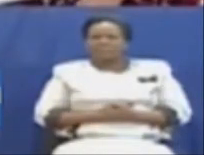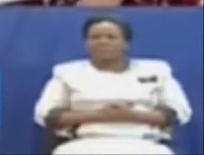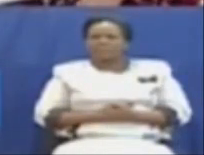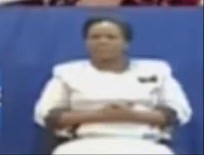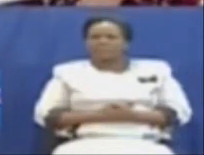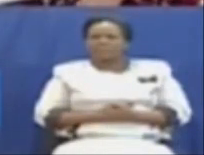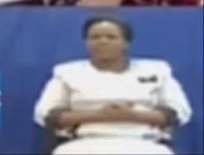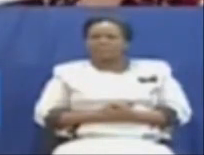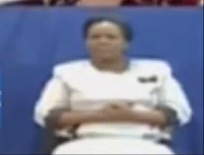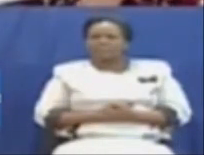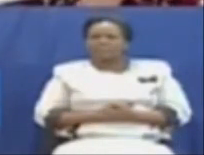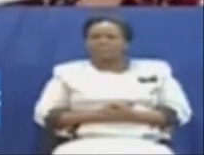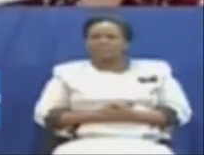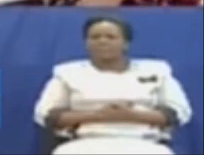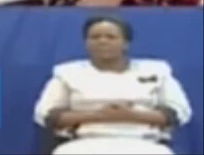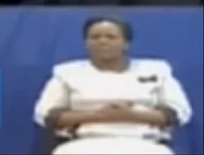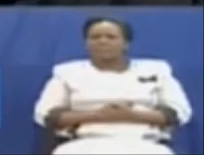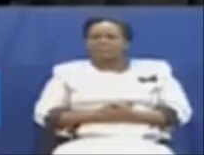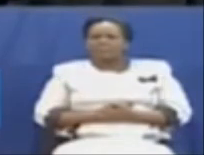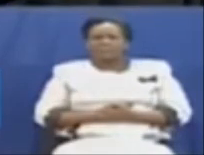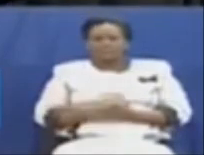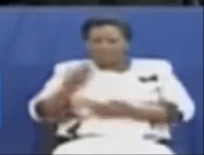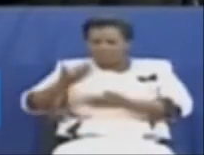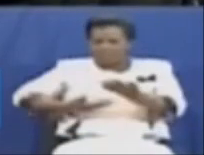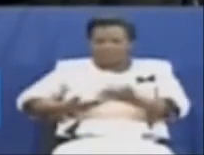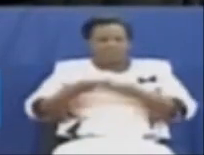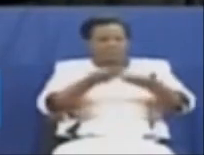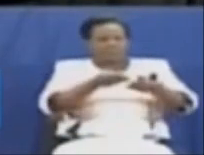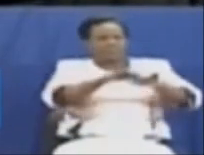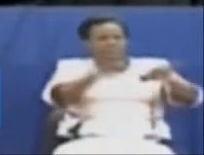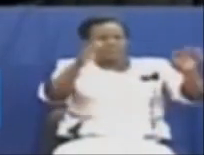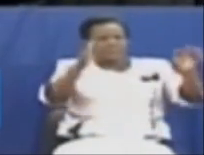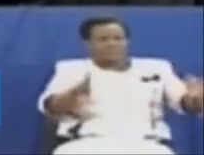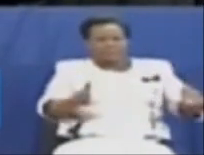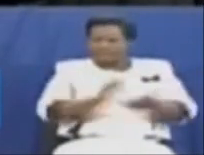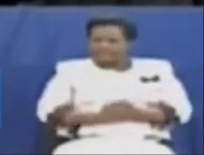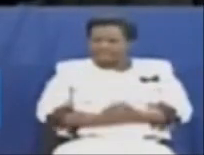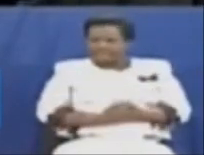Katibu, hati za kuwasilisha mezani.